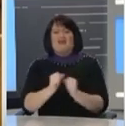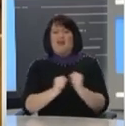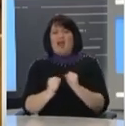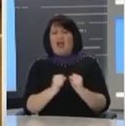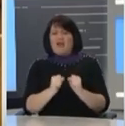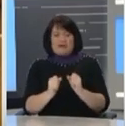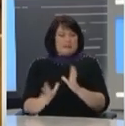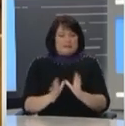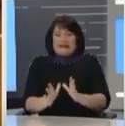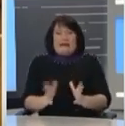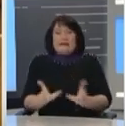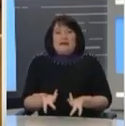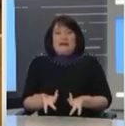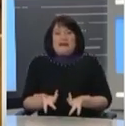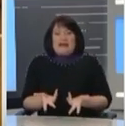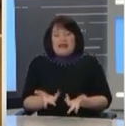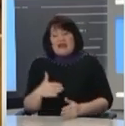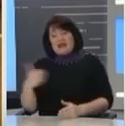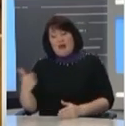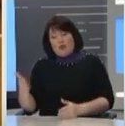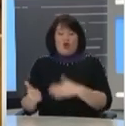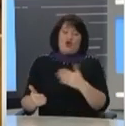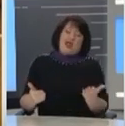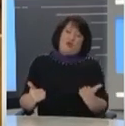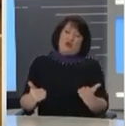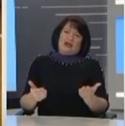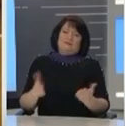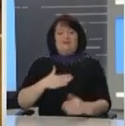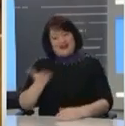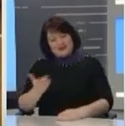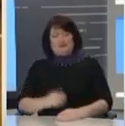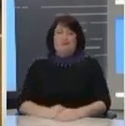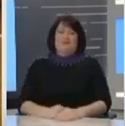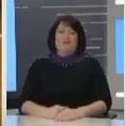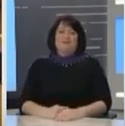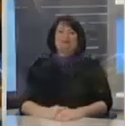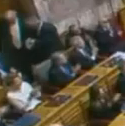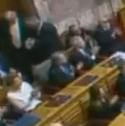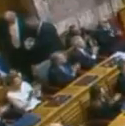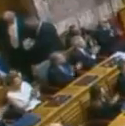και σε αμηχανία και εκ δεξιών μας και εξ αριστερών μας. Σας ευχαριστώ.